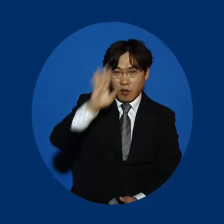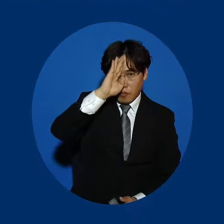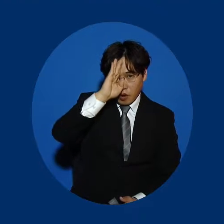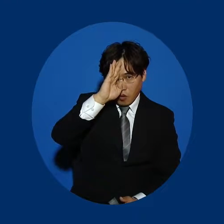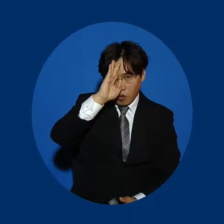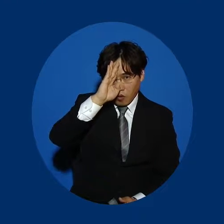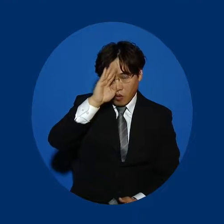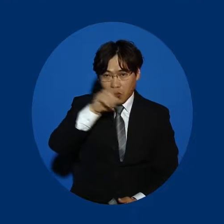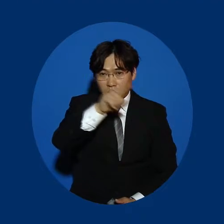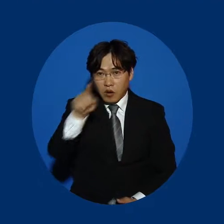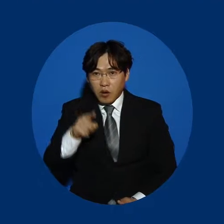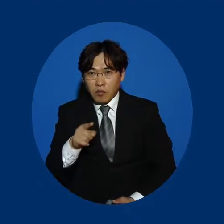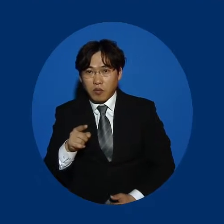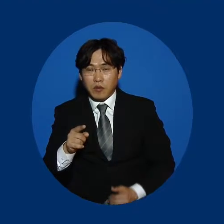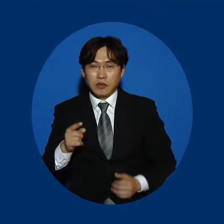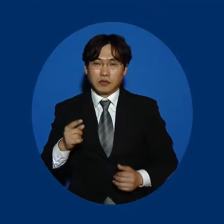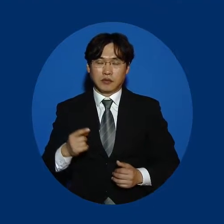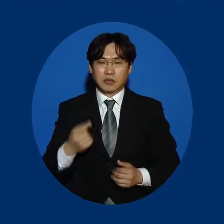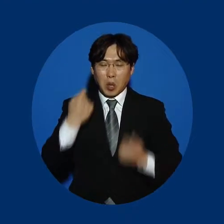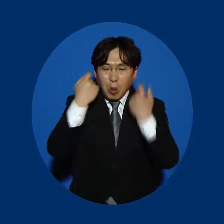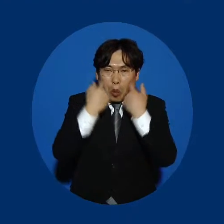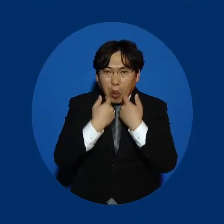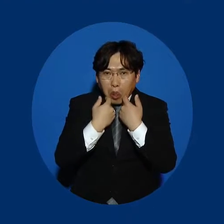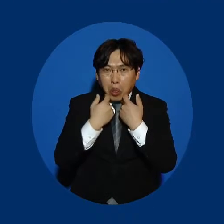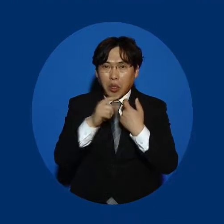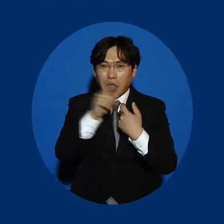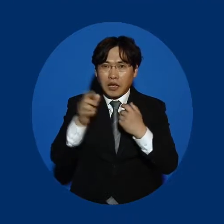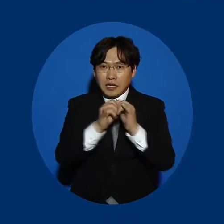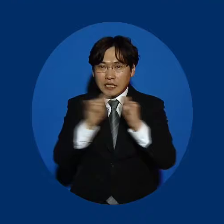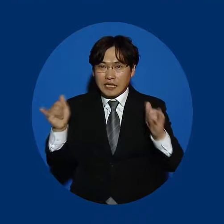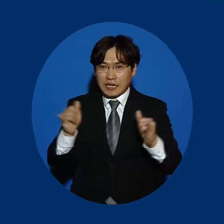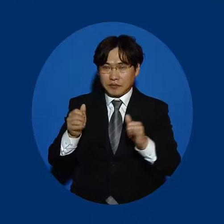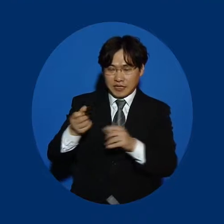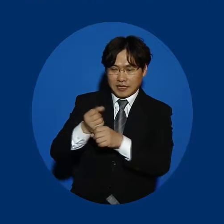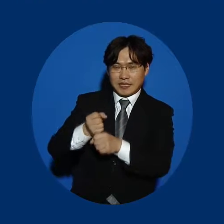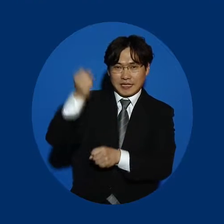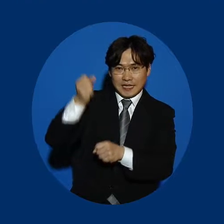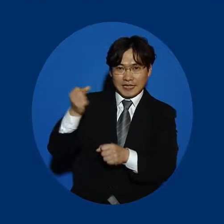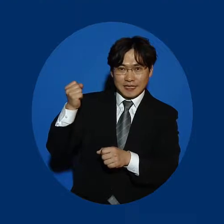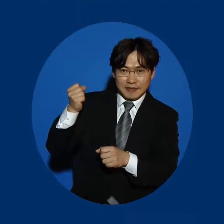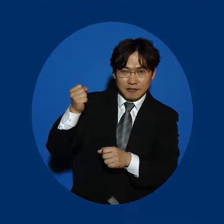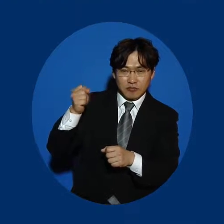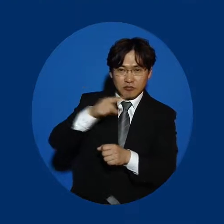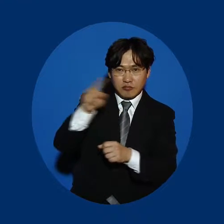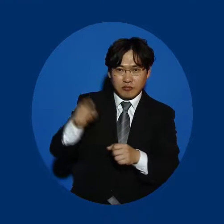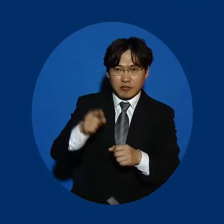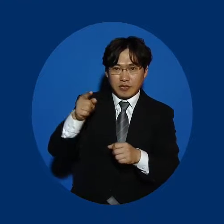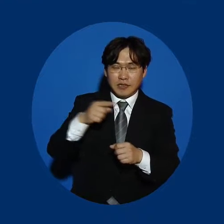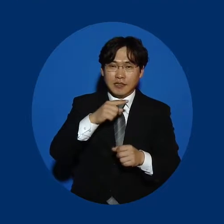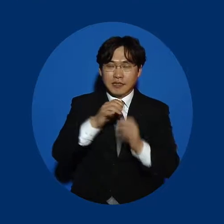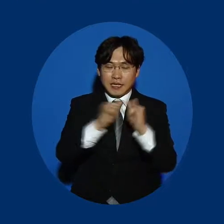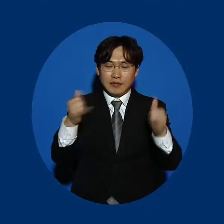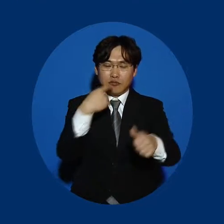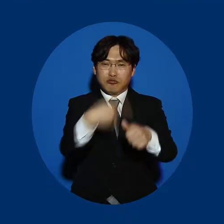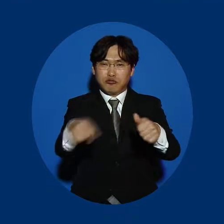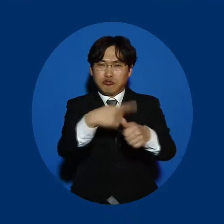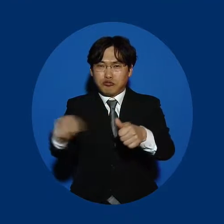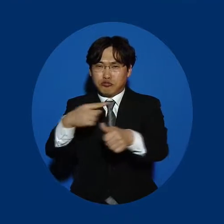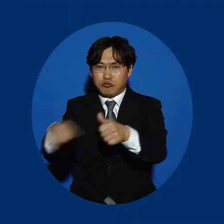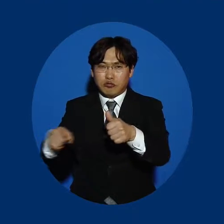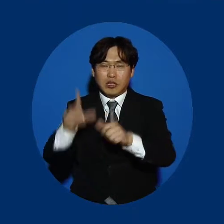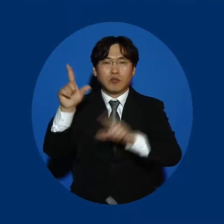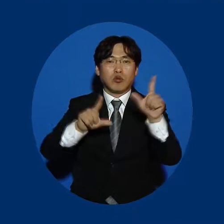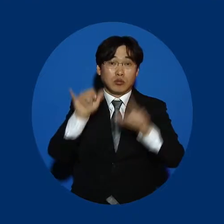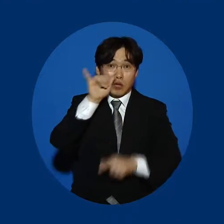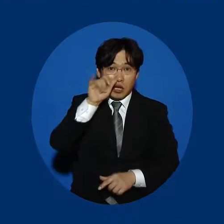해골들이 긴 말을 타고 긴 낫을 들고 사람들을 막 이렇게 베는 그림이에요. 굉장히 이게 뭐냐면